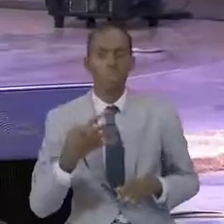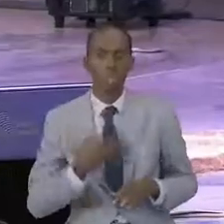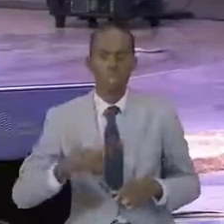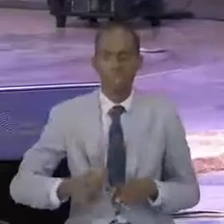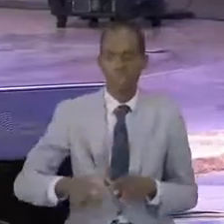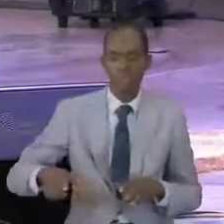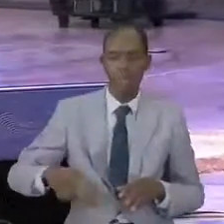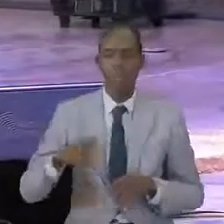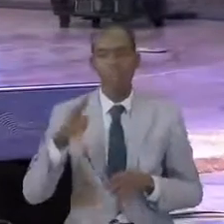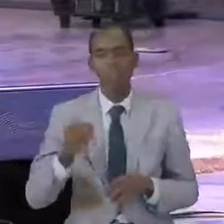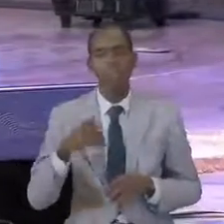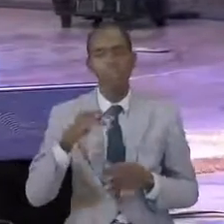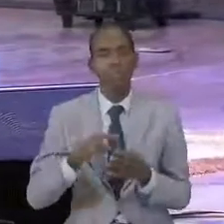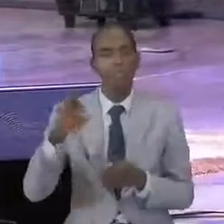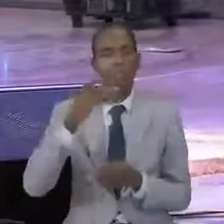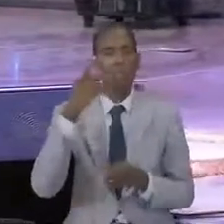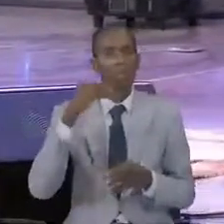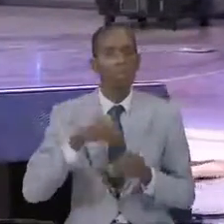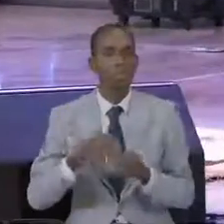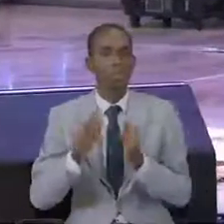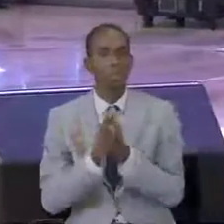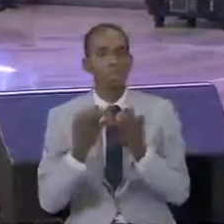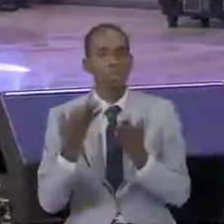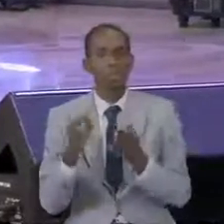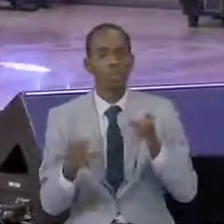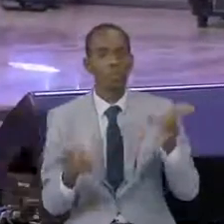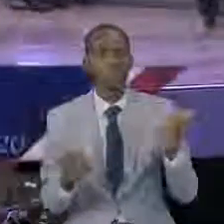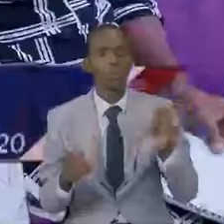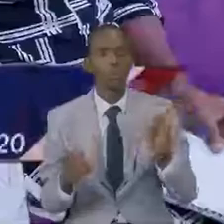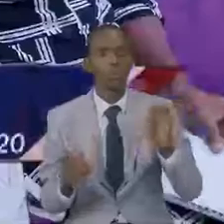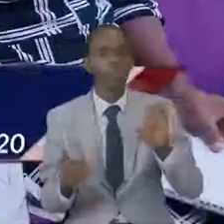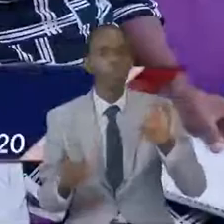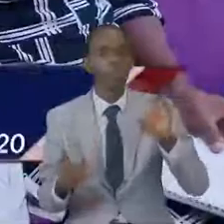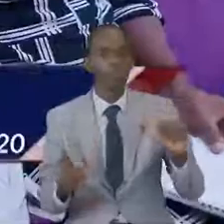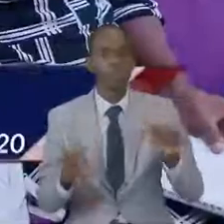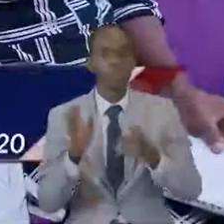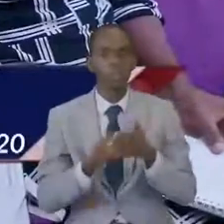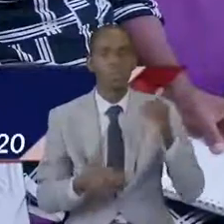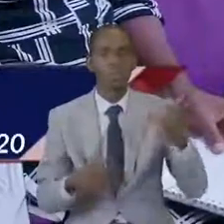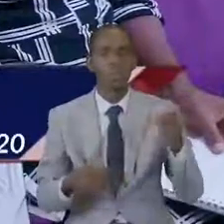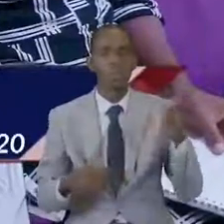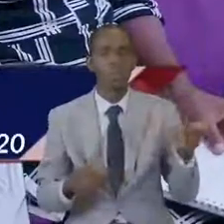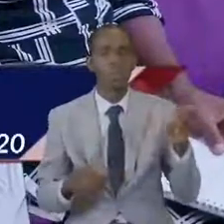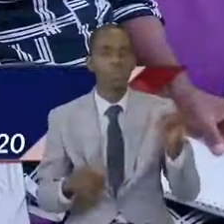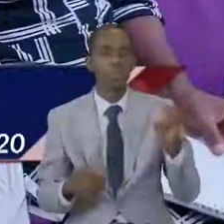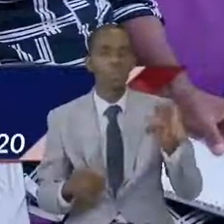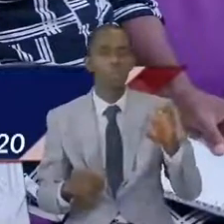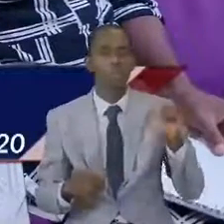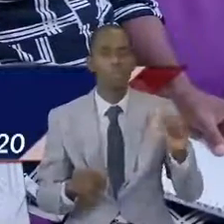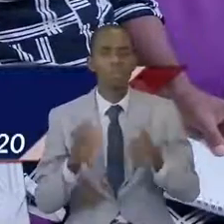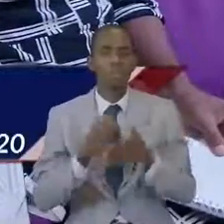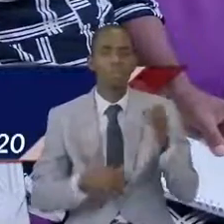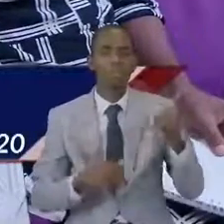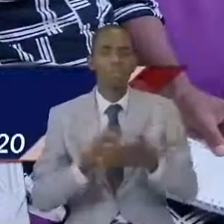selon l'esprit osé chapitre 10 osé chapitre 10 oser